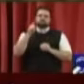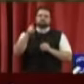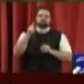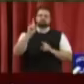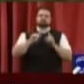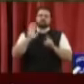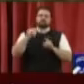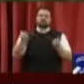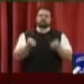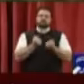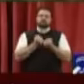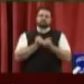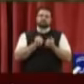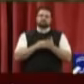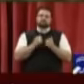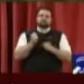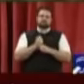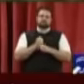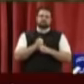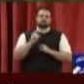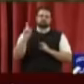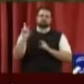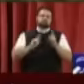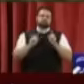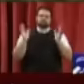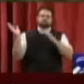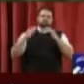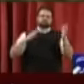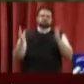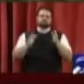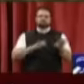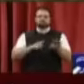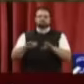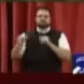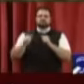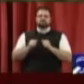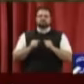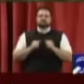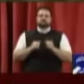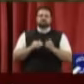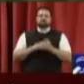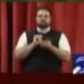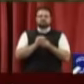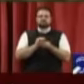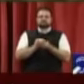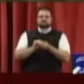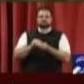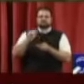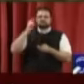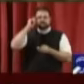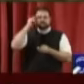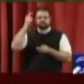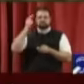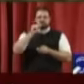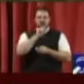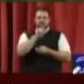indiferent ce furtună trece pe în jur, ce... Ideea e să-ți știi obiectivele. Pietrele sunt obiectivele noastre pe care le